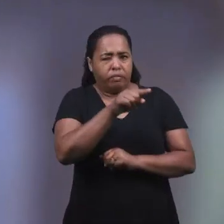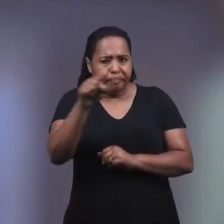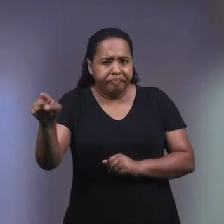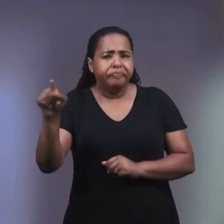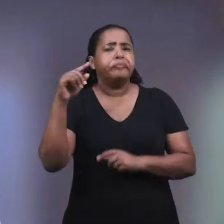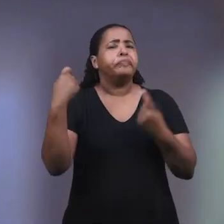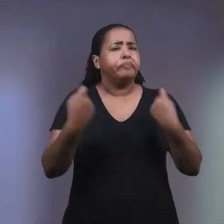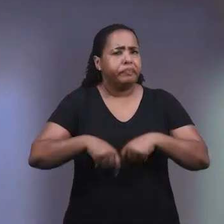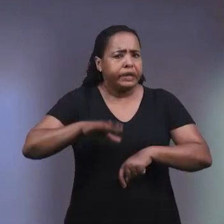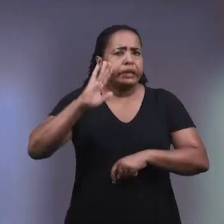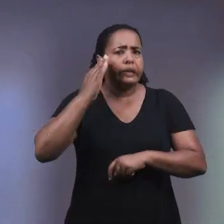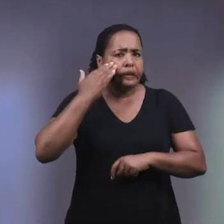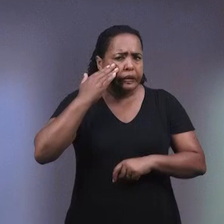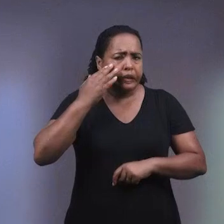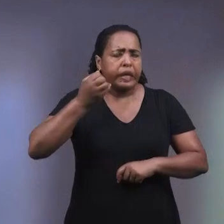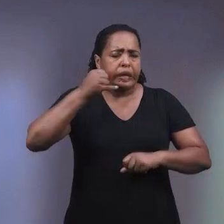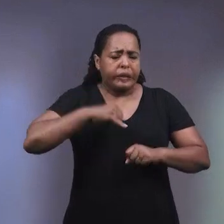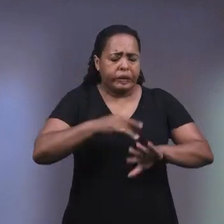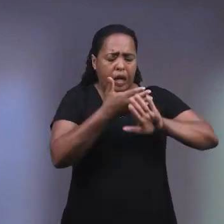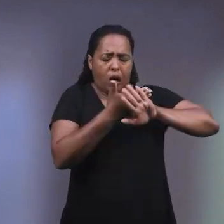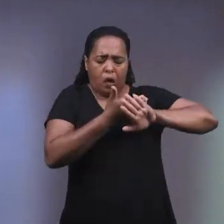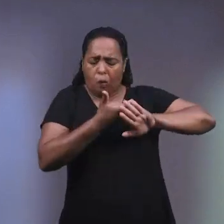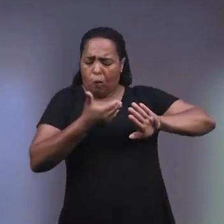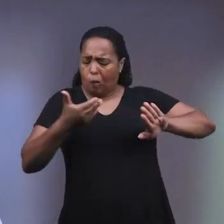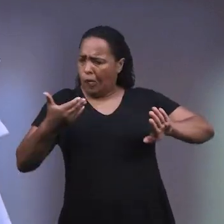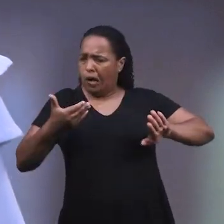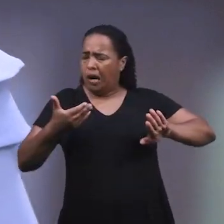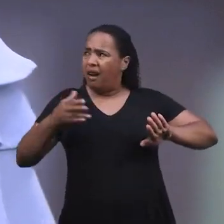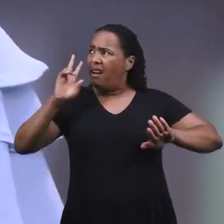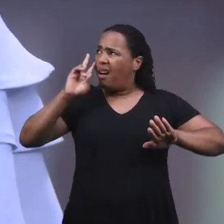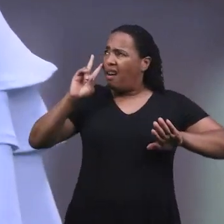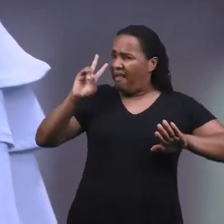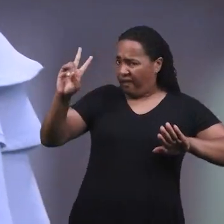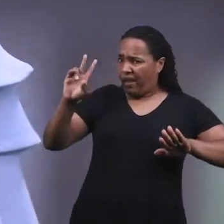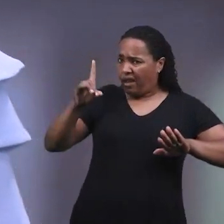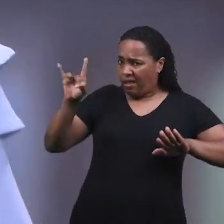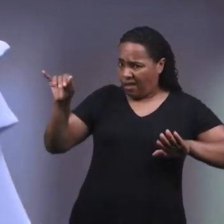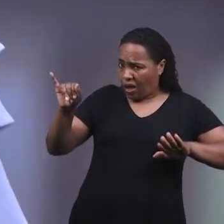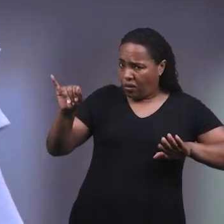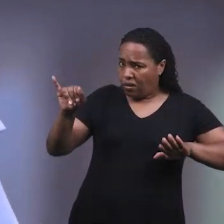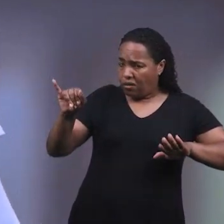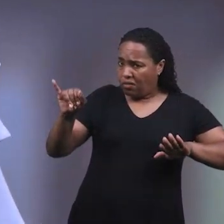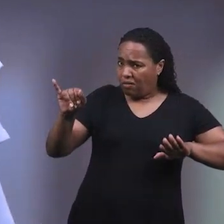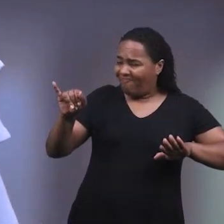une chose, sans sanctification, personne ne verra le Seigneur.